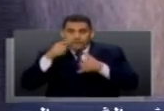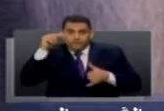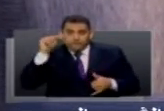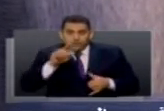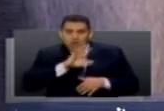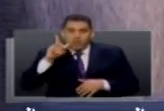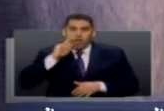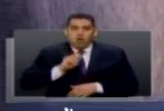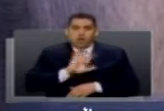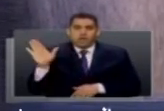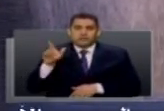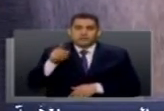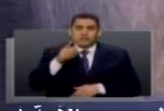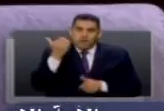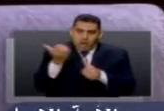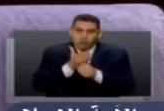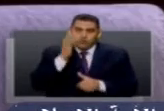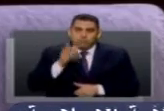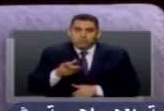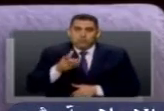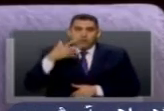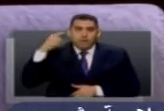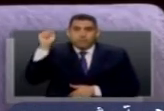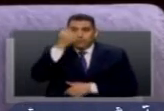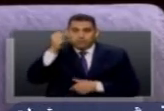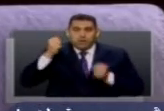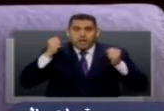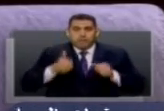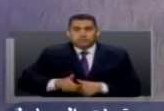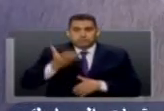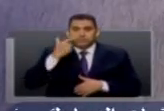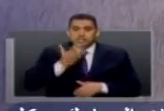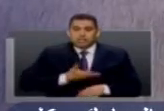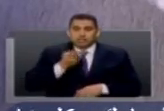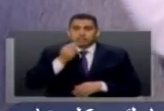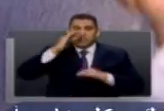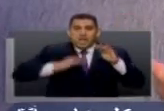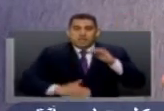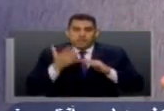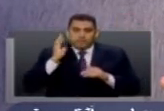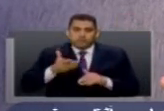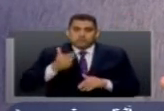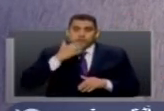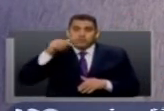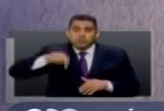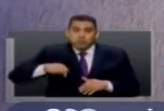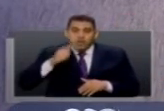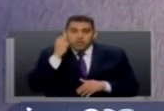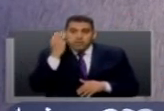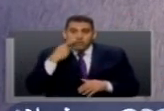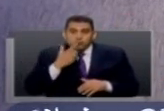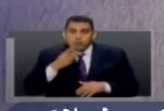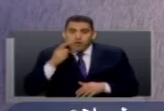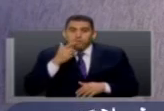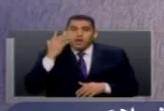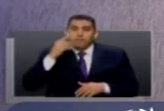المعارك يتزوج كان منهم قاضت حروب اقل من 20 عام تماما فكان السائد في تلك الثقافه ان البلوغ